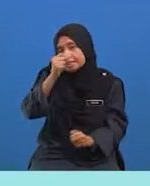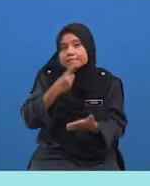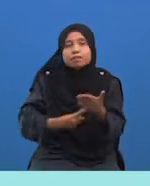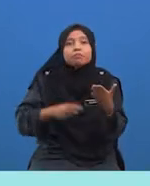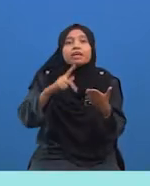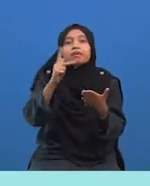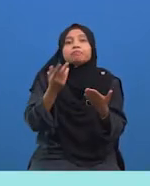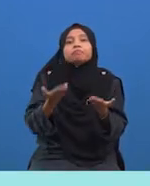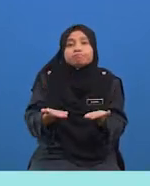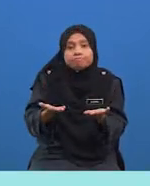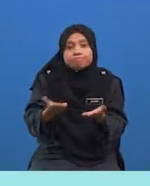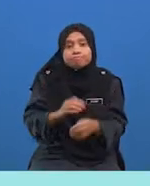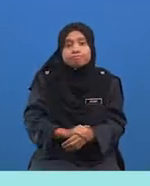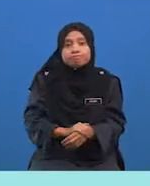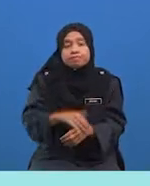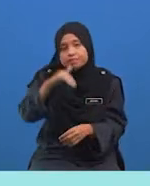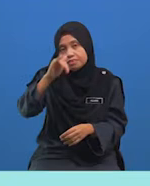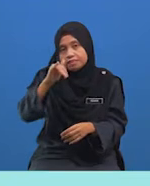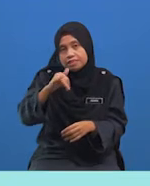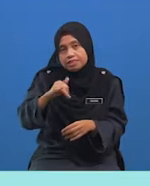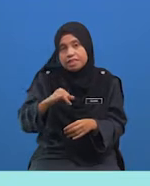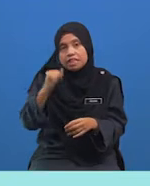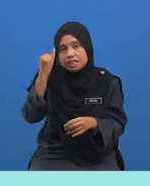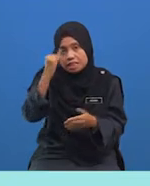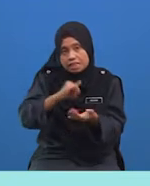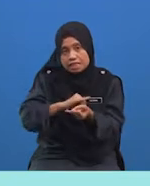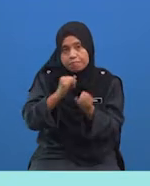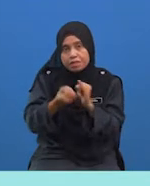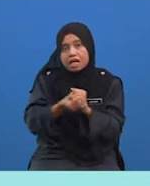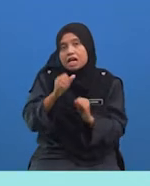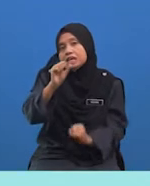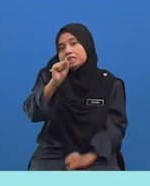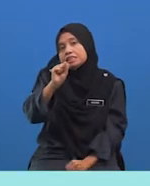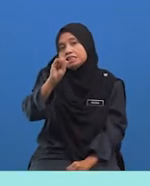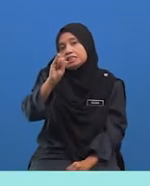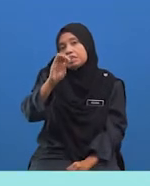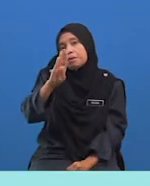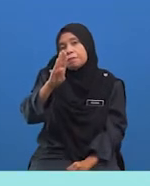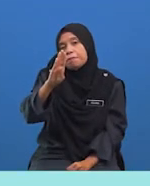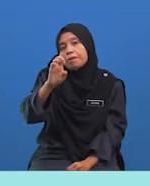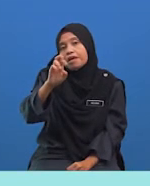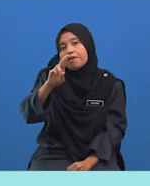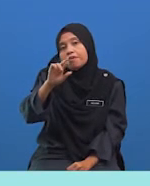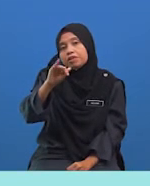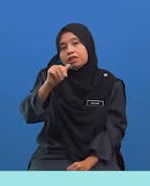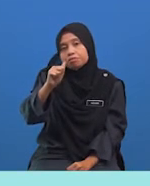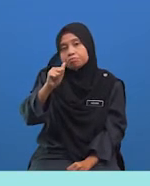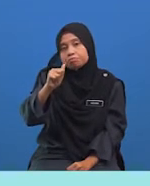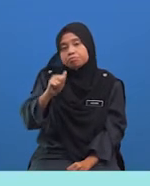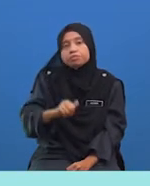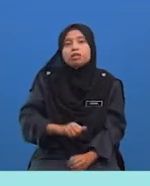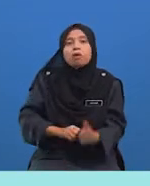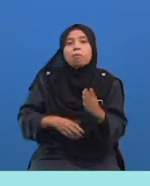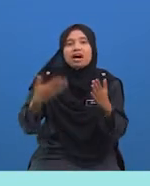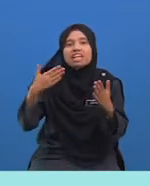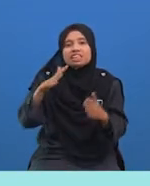Iklim apakah agaknya murid-murid? Ya, iklim Siberia. Suhu musim panas 15 darjah Celsius